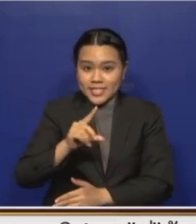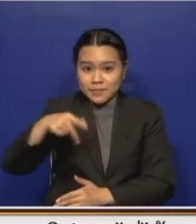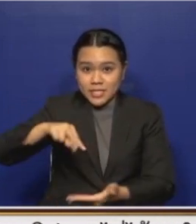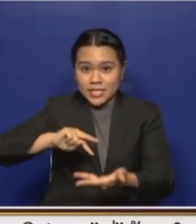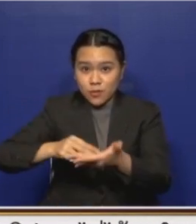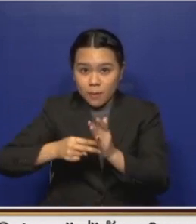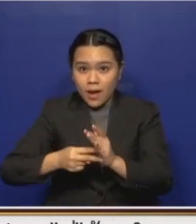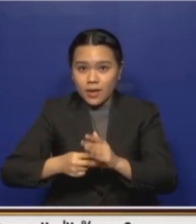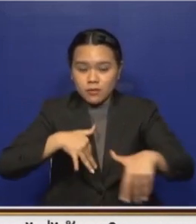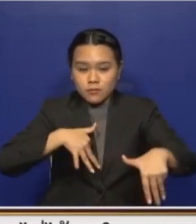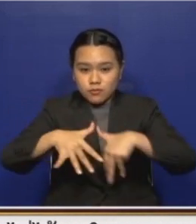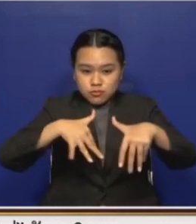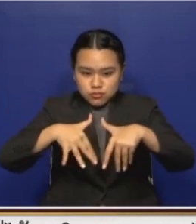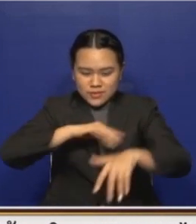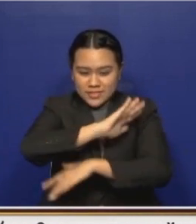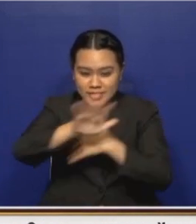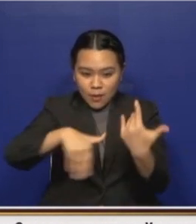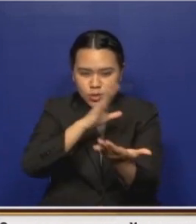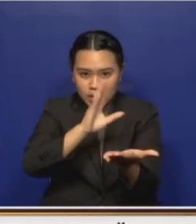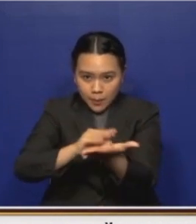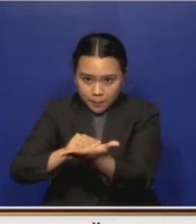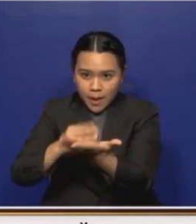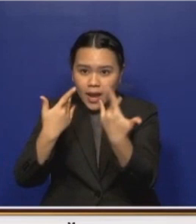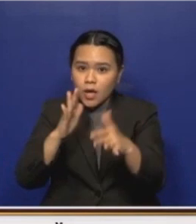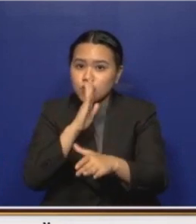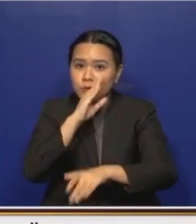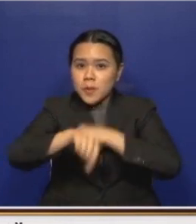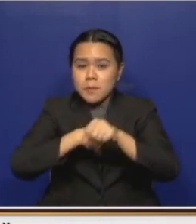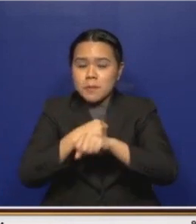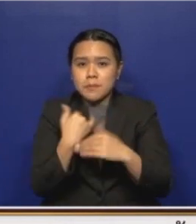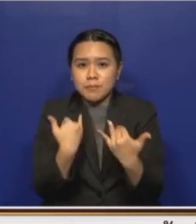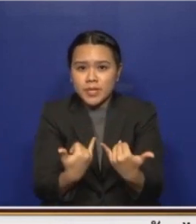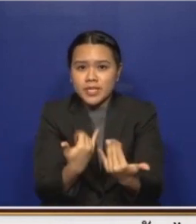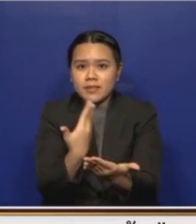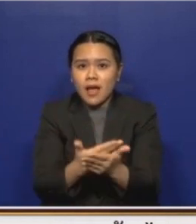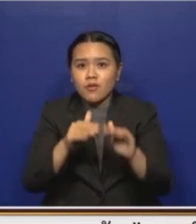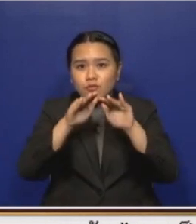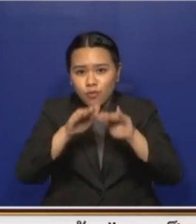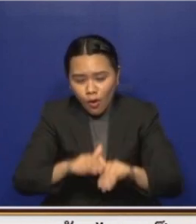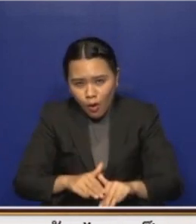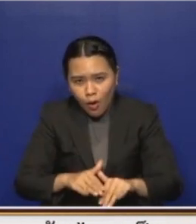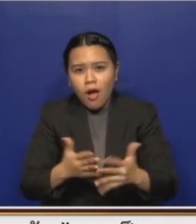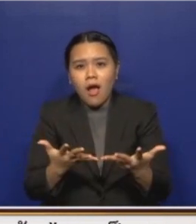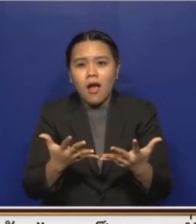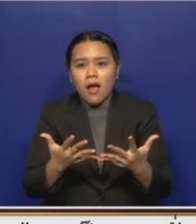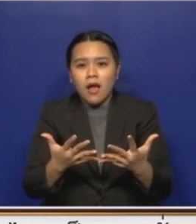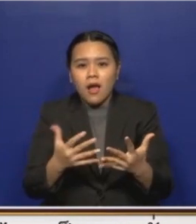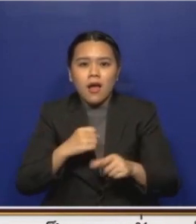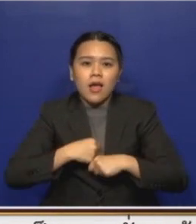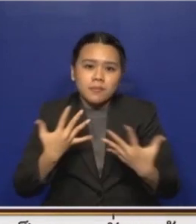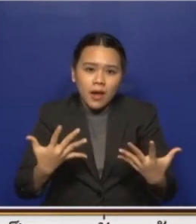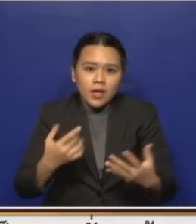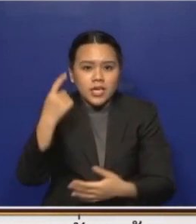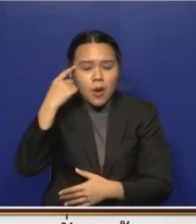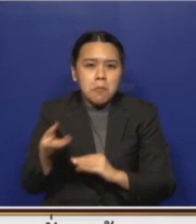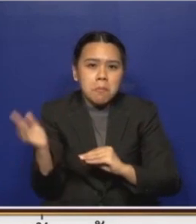ญจริงอยู่นะมันเป็นคนละหน่วยกันนะแต่ผมจะเปรียบเทียบอุปมาอุปไมยให้ดูง่ายๆฮะงบประม